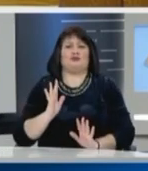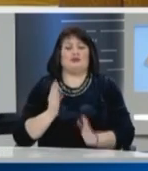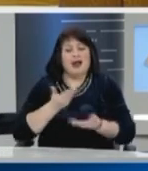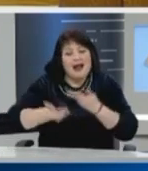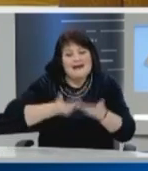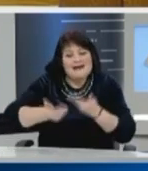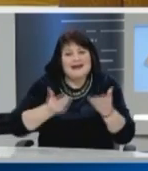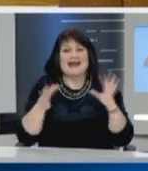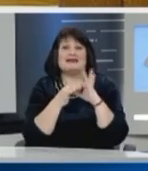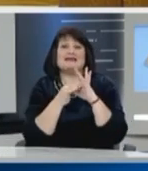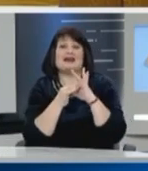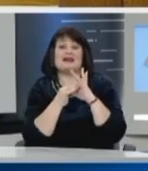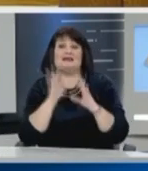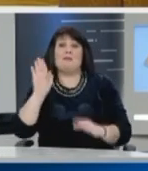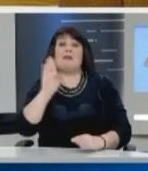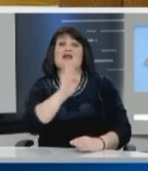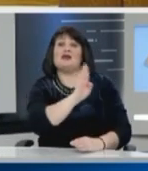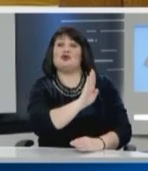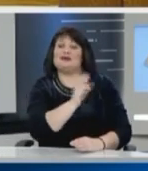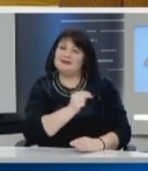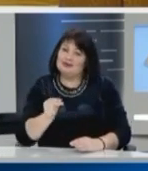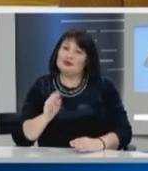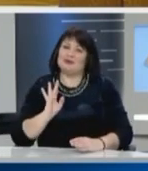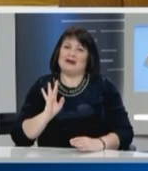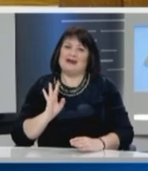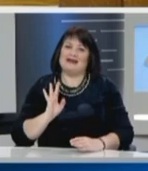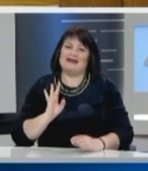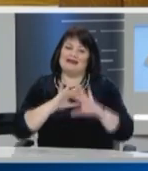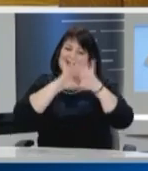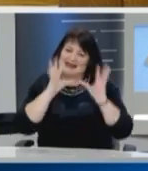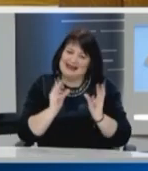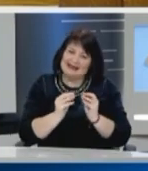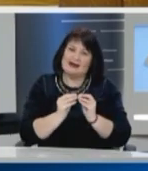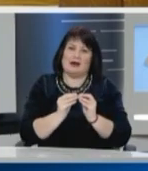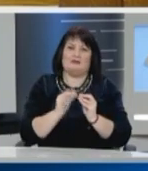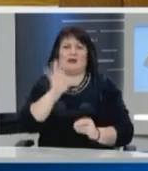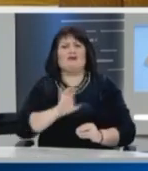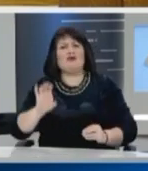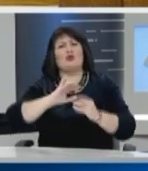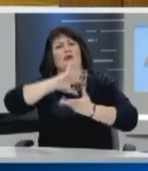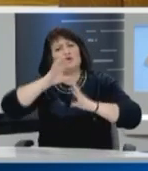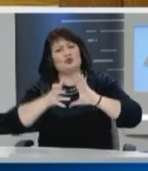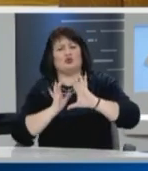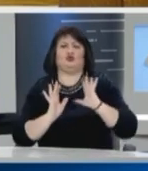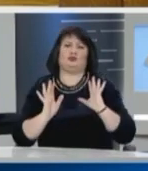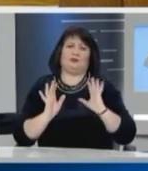συνθήκες αλληλεγγύης και συνεργασίας με τους γειτονές σου. Αλλά και με το σύνολο της διεθνούς κοινότητας.